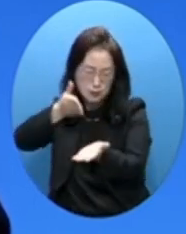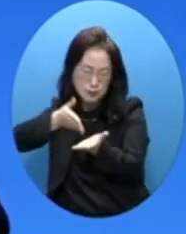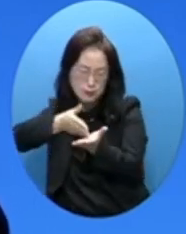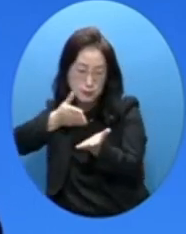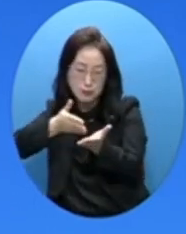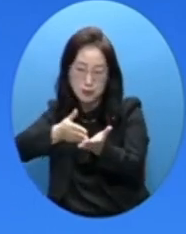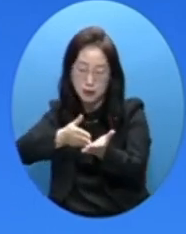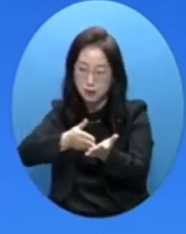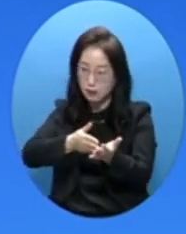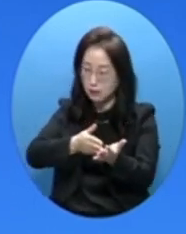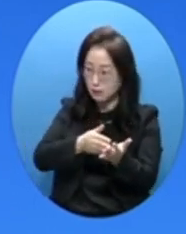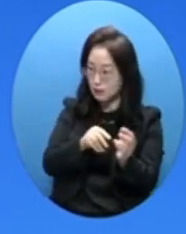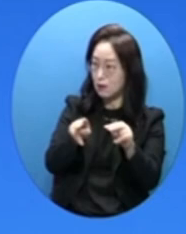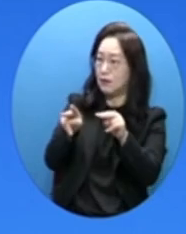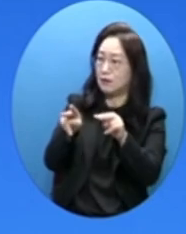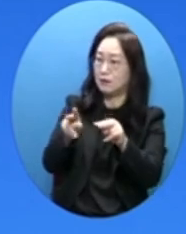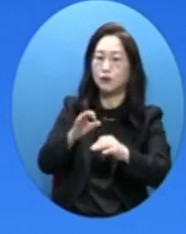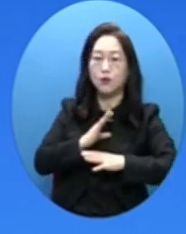듣고 놀라서